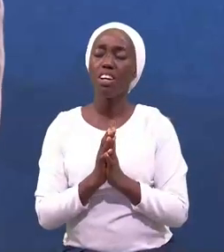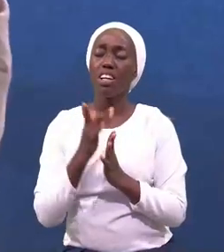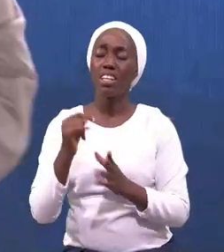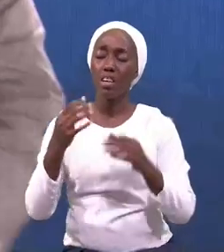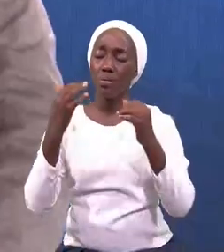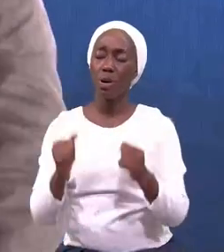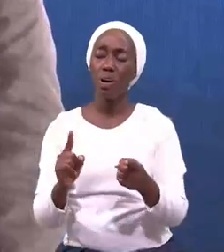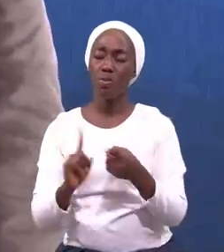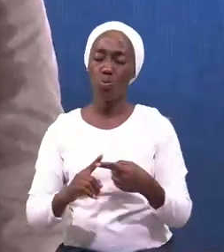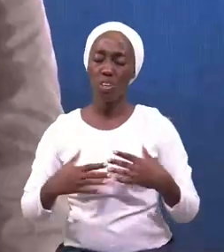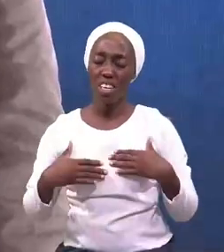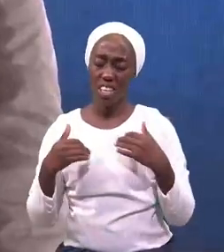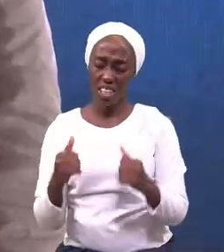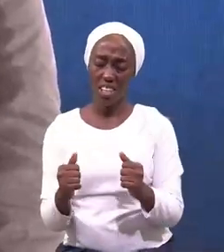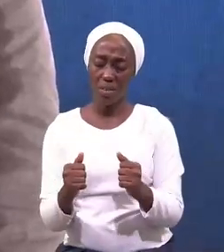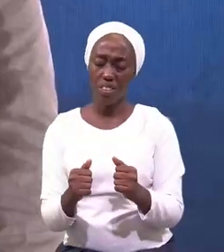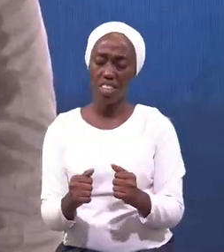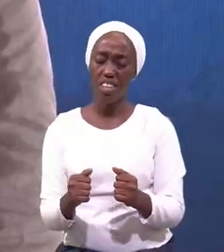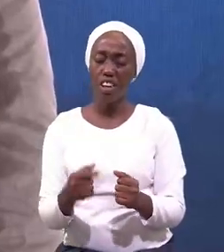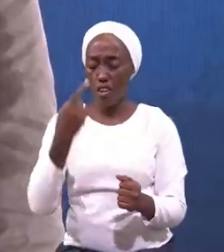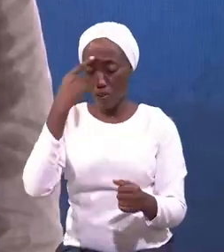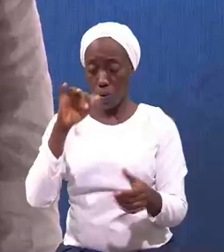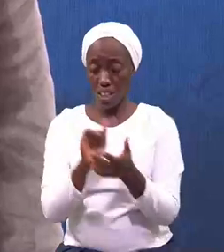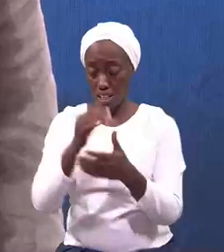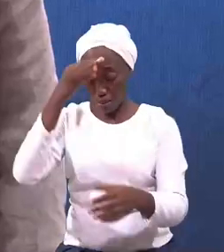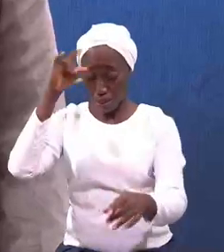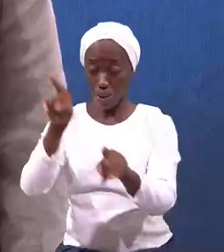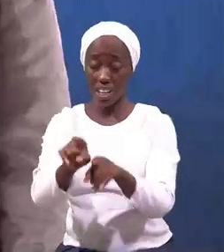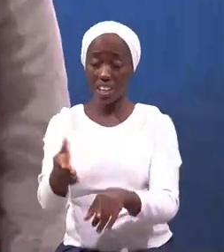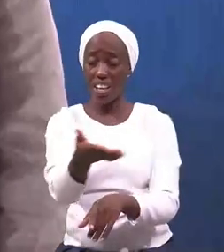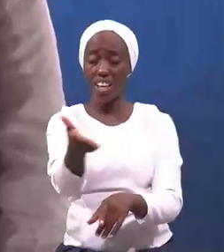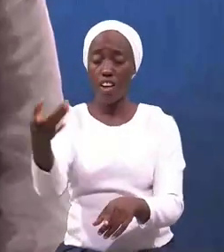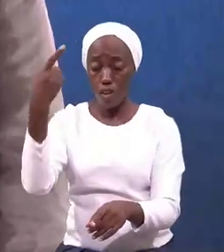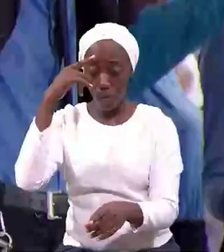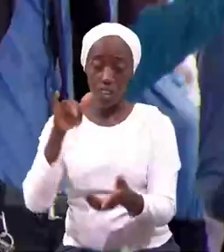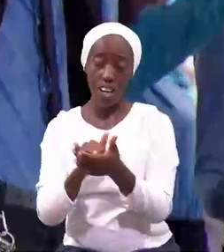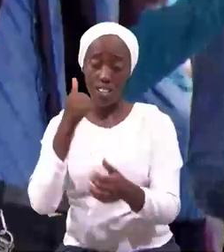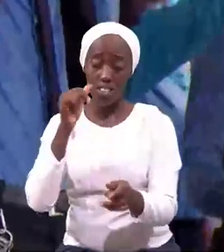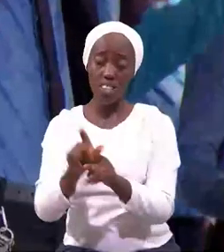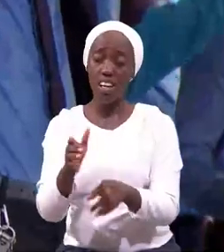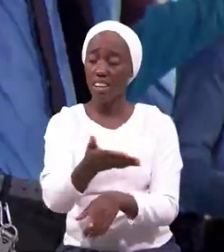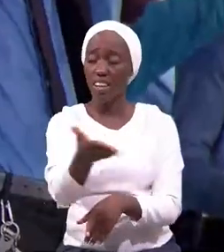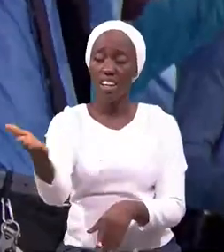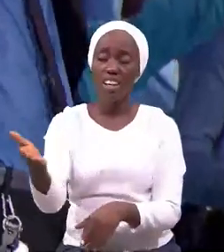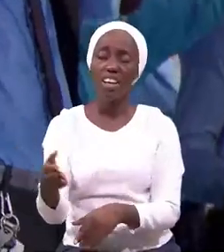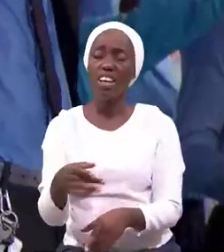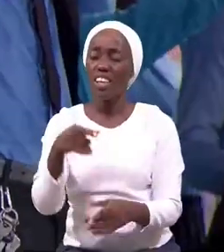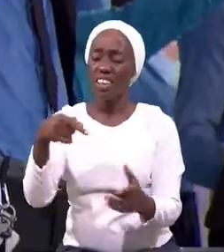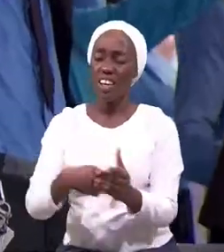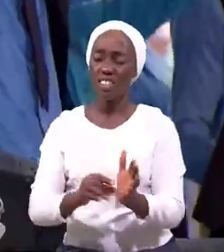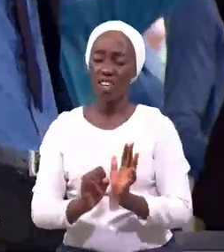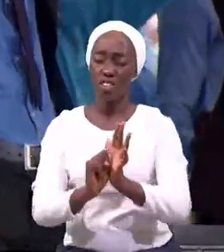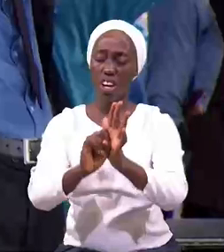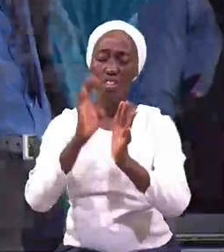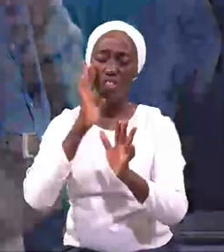La puissance pour guérir, pour ce frère là-bas, pour cette sœur là-bas. Voici